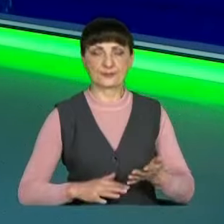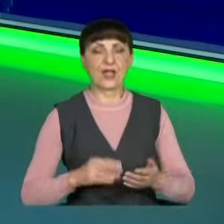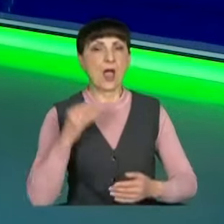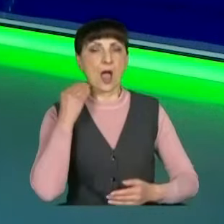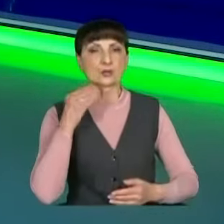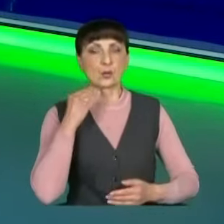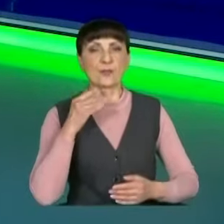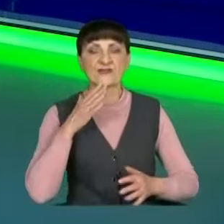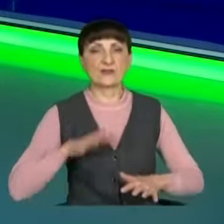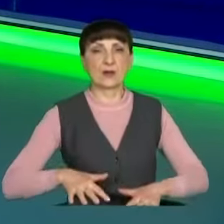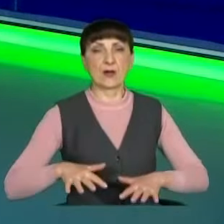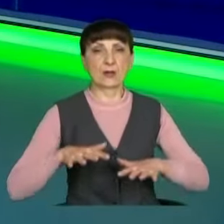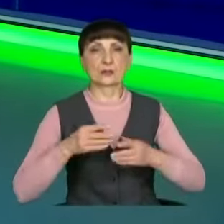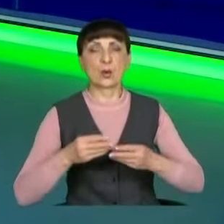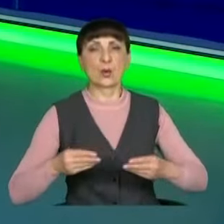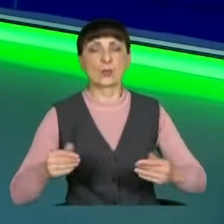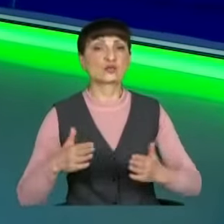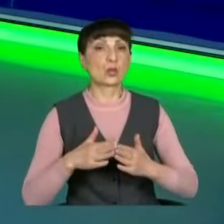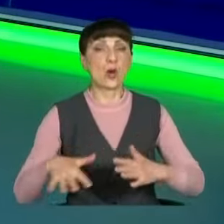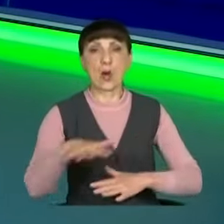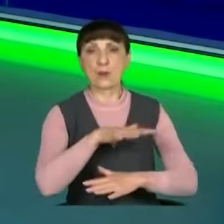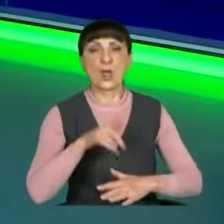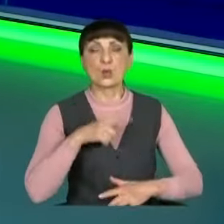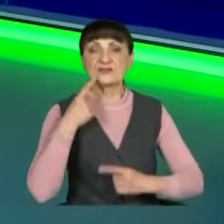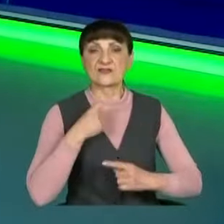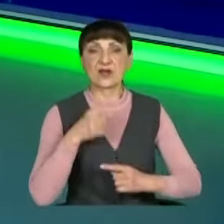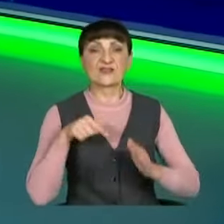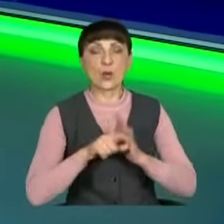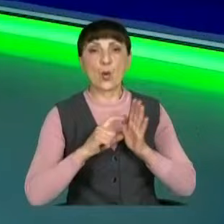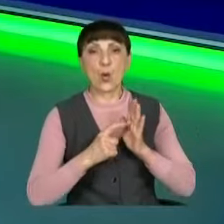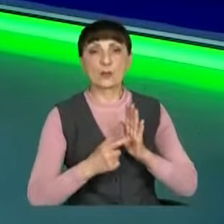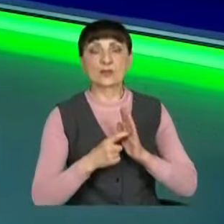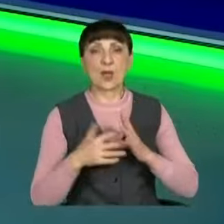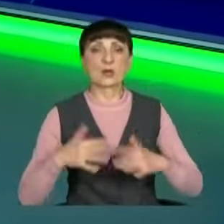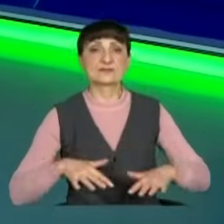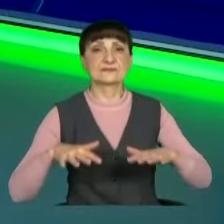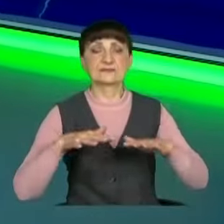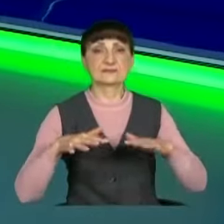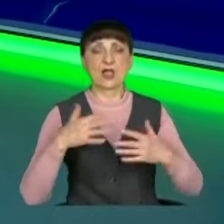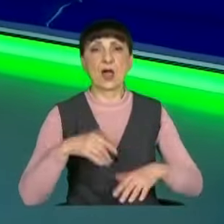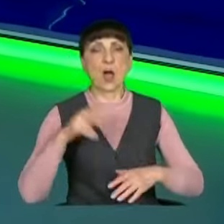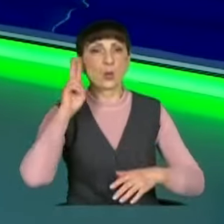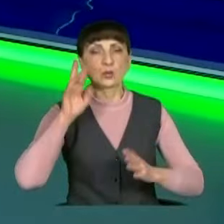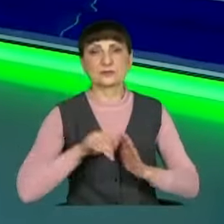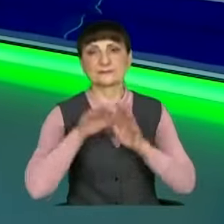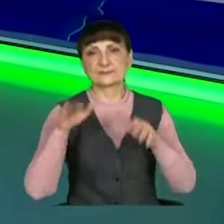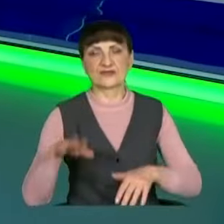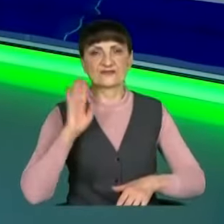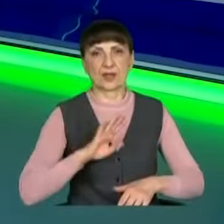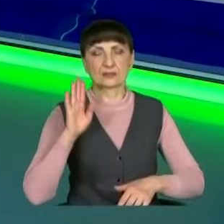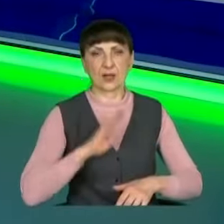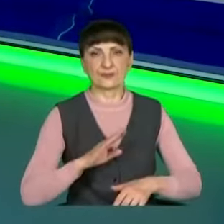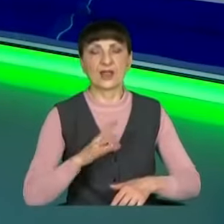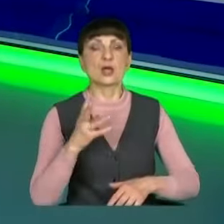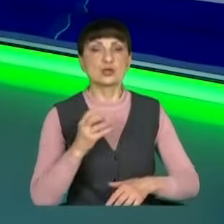В Актобе талые воды топят жилые дома. Люди утверждают, что в комнатах плавают вещи, а из унитазов льется вода.